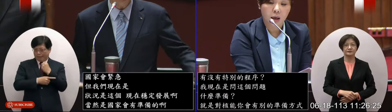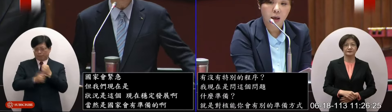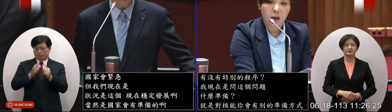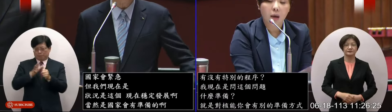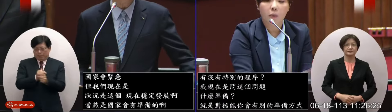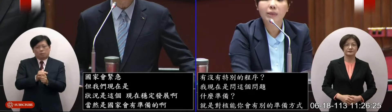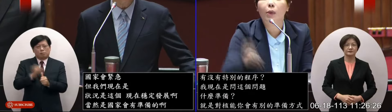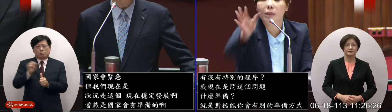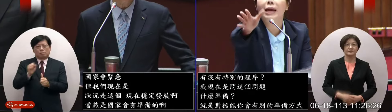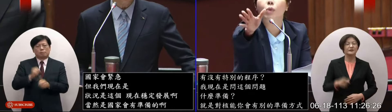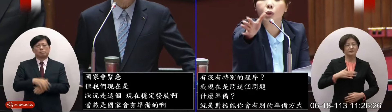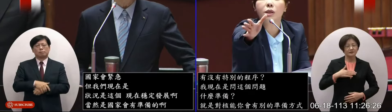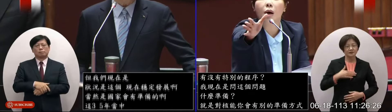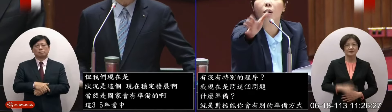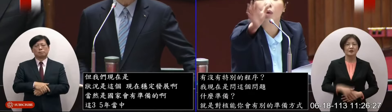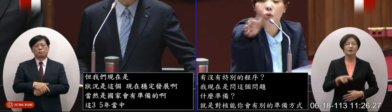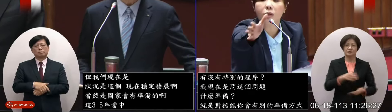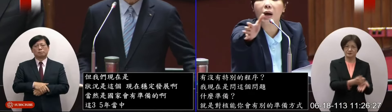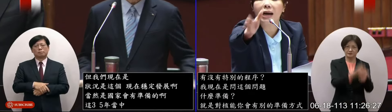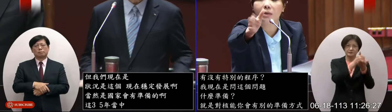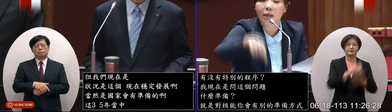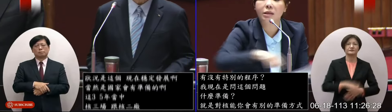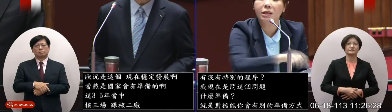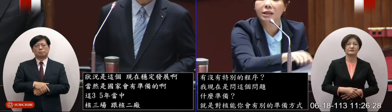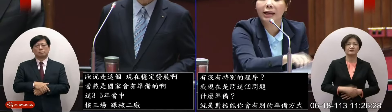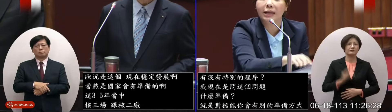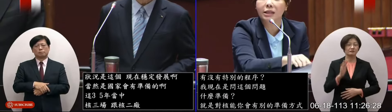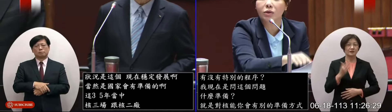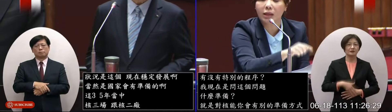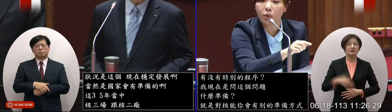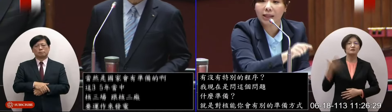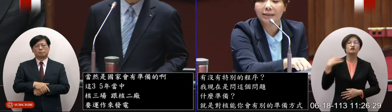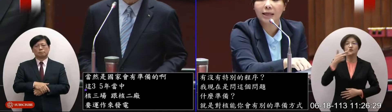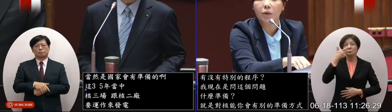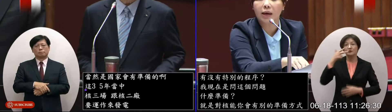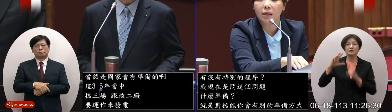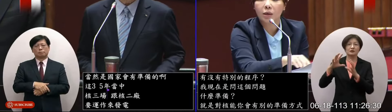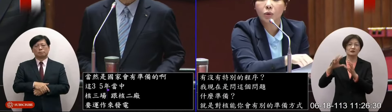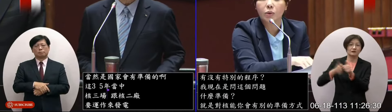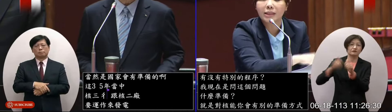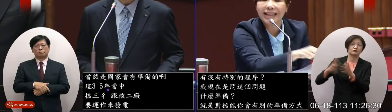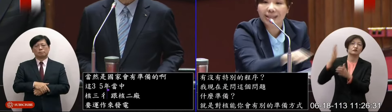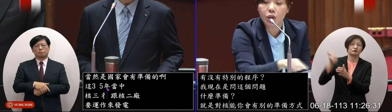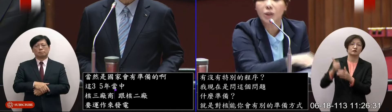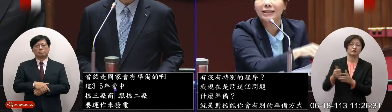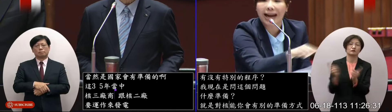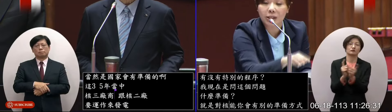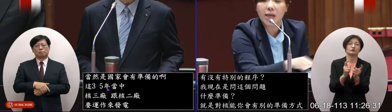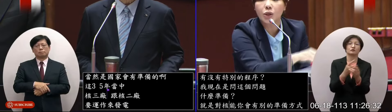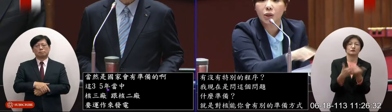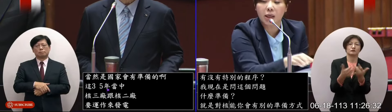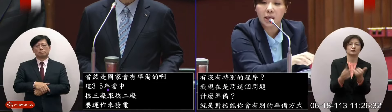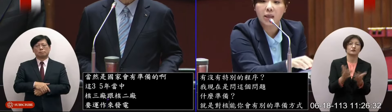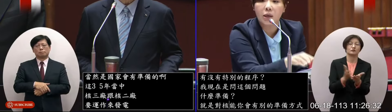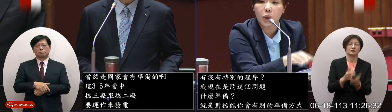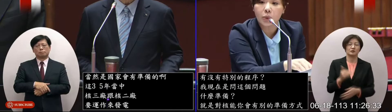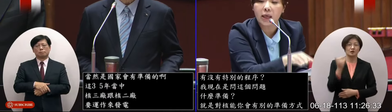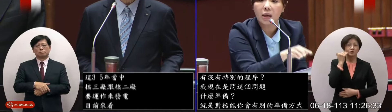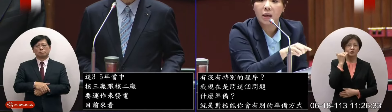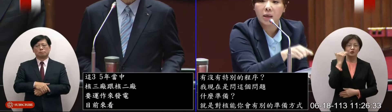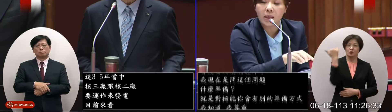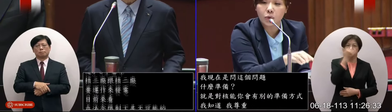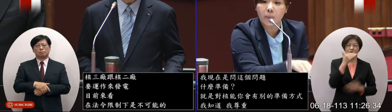下是不可能的。 我怎样？我尊重， 欸對啊、 我尊重啊！但是这个赖先生，那我打仗的话，对于暂时打仗时的核能